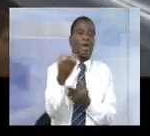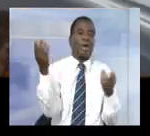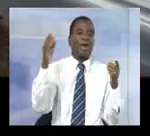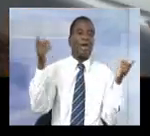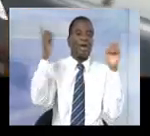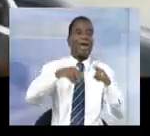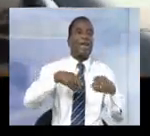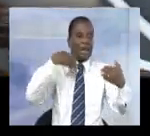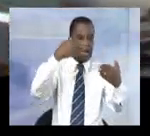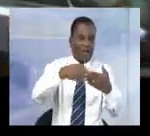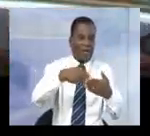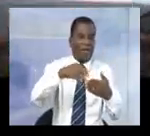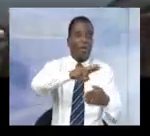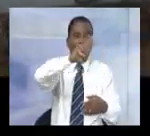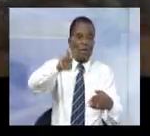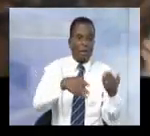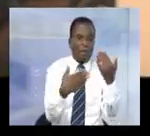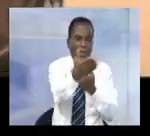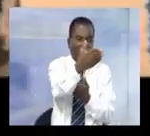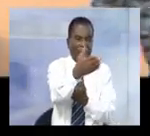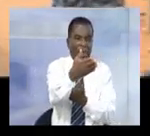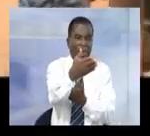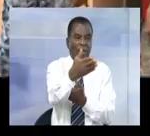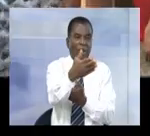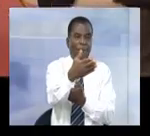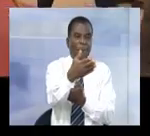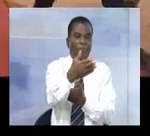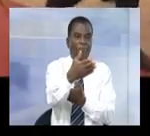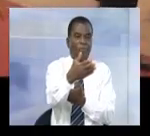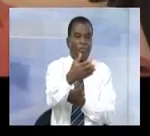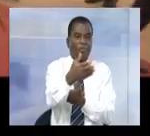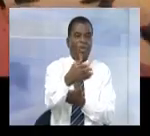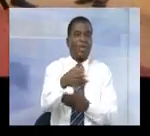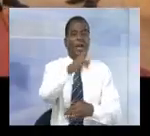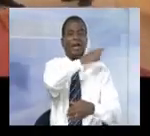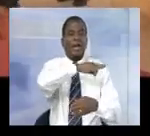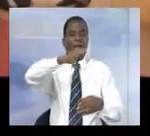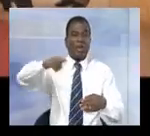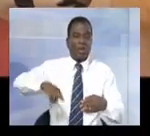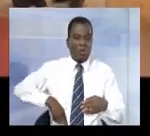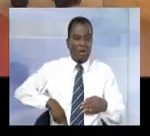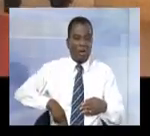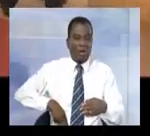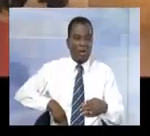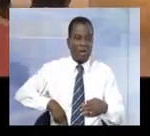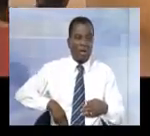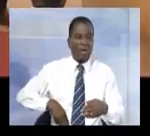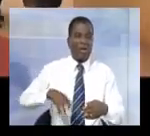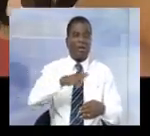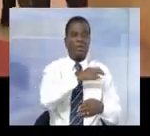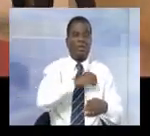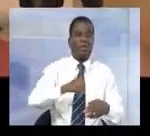à Bengourou, chef-lieu de la région de l'Indénié Duablin, les rois Nanamboa Kwasi III, roi de